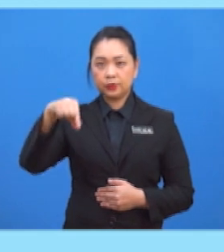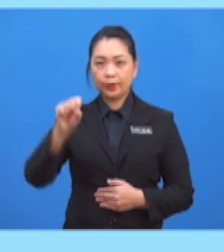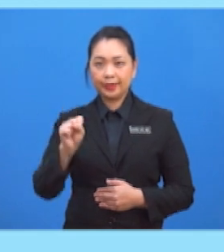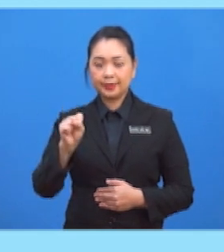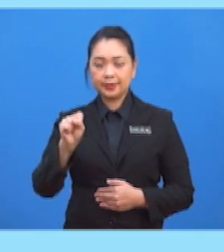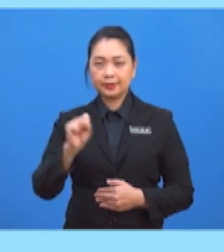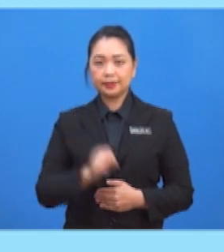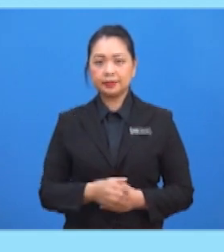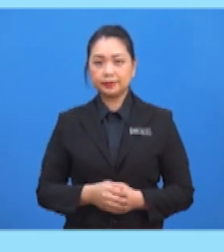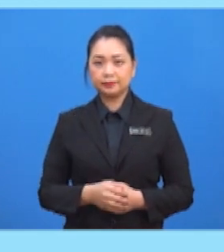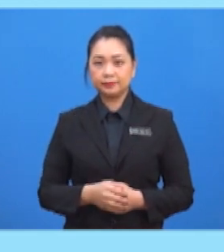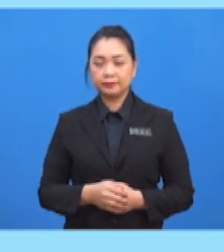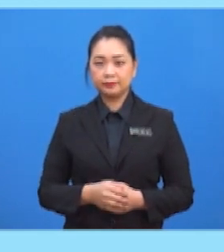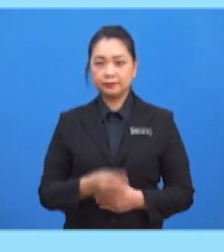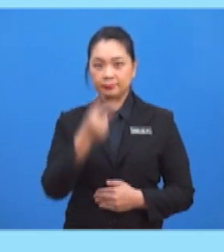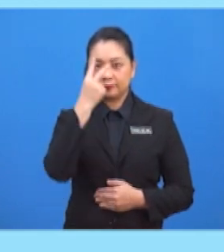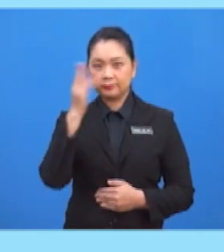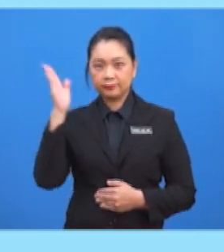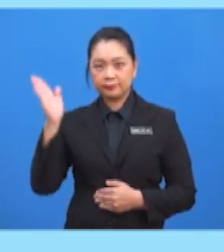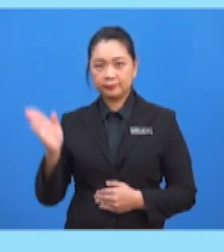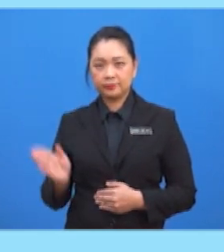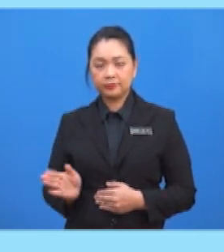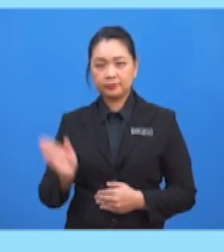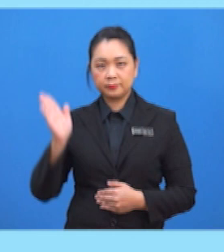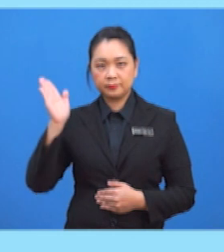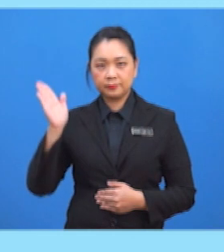QS, bersamaan